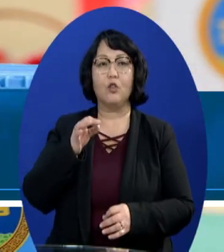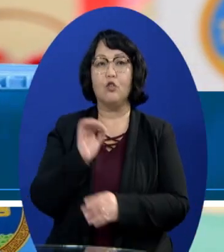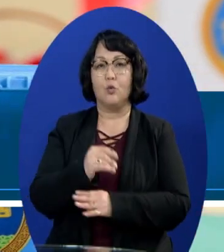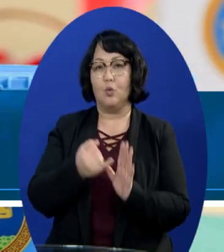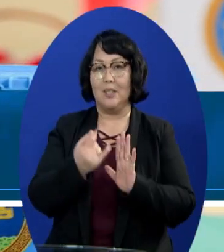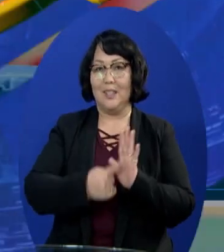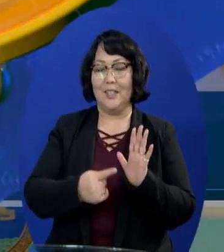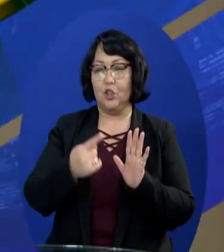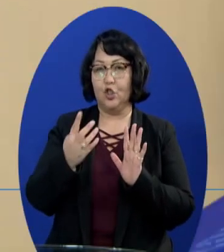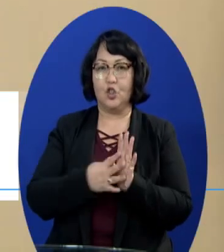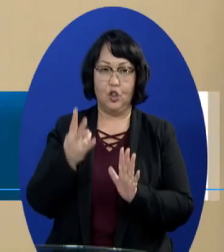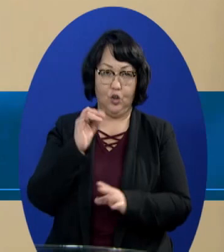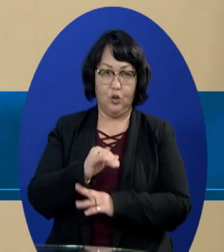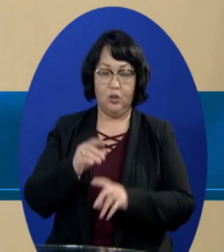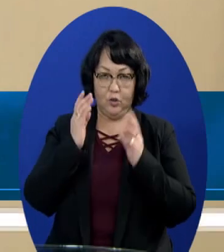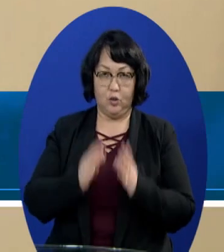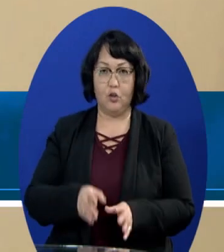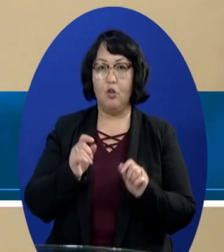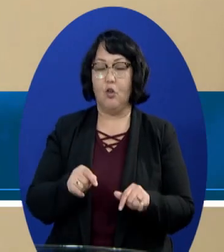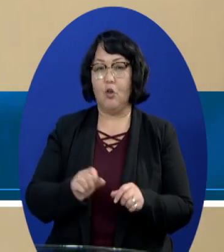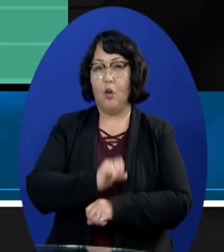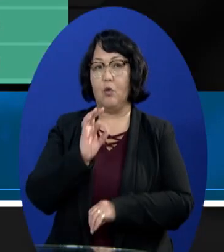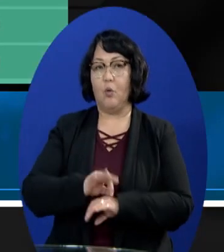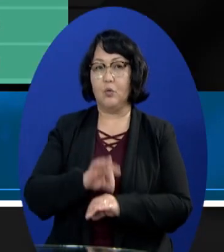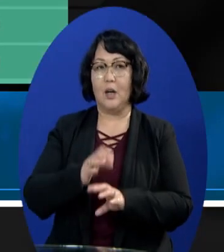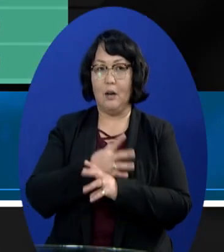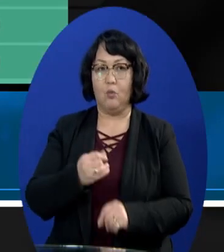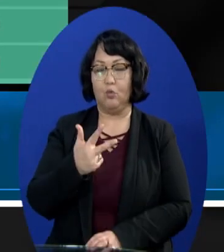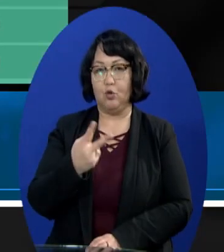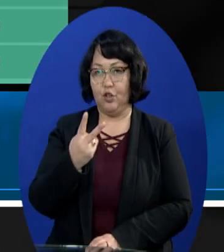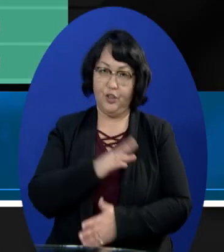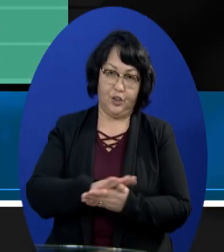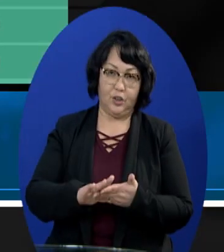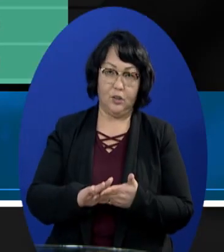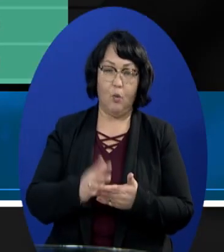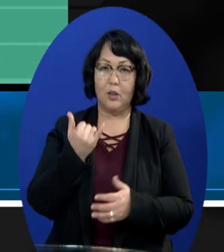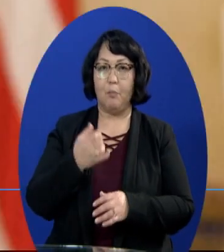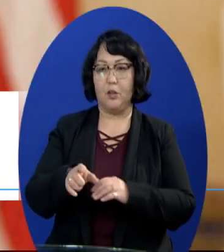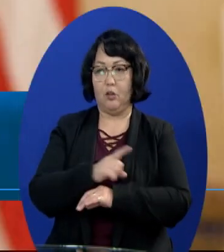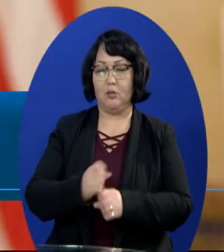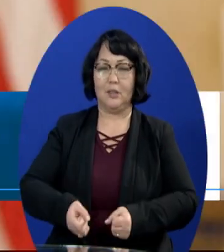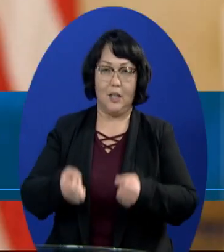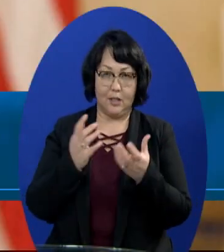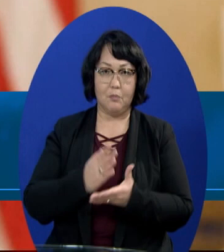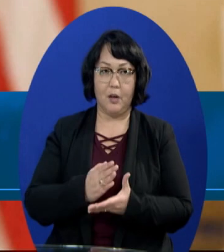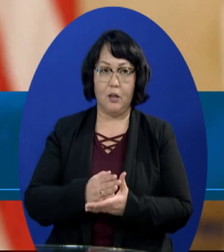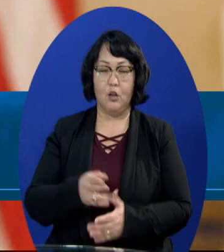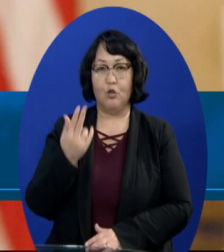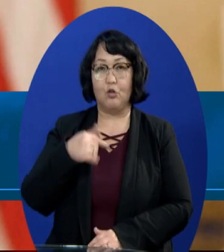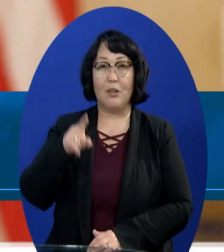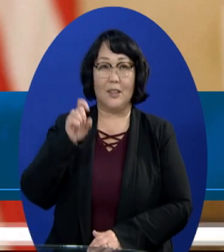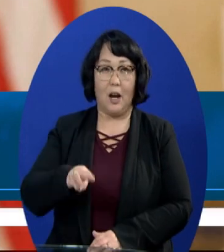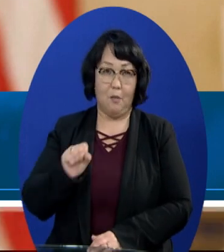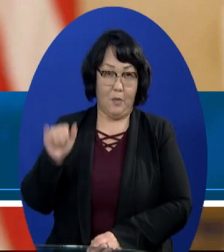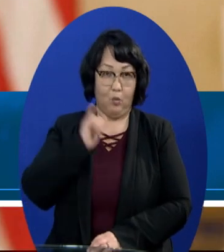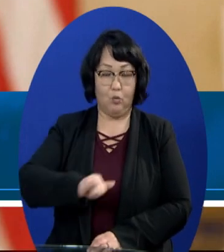сарын 9-ний өдөр гэж тогтлоо. Өнөөдөр коронавирусны халдварын 32 шин тохиолдол нийслэл бүртгэгдлээ. Дональд Трамп